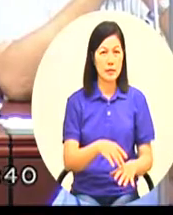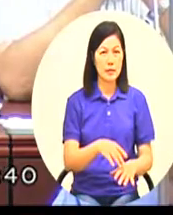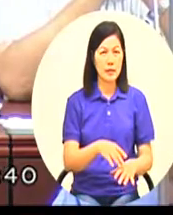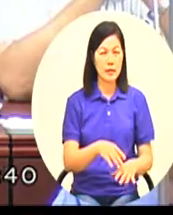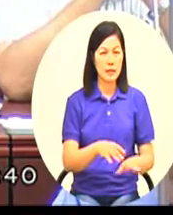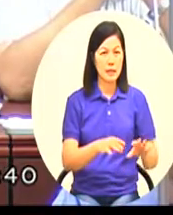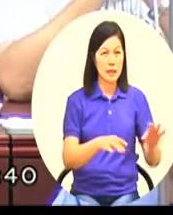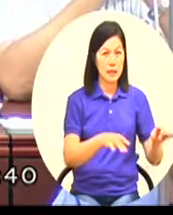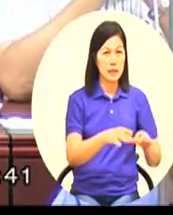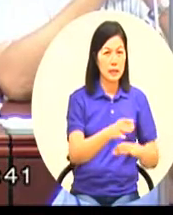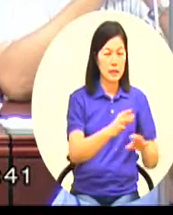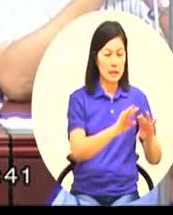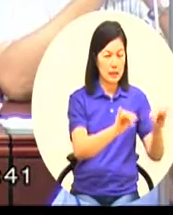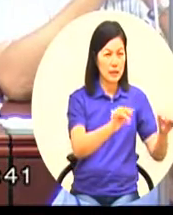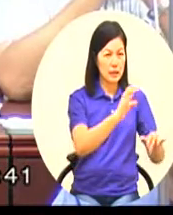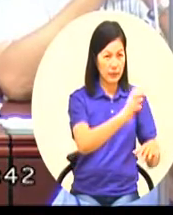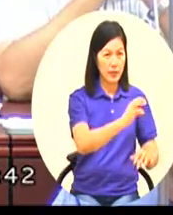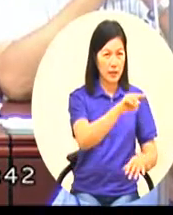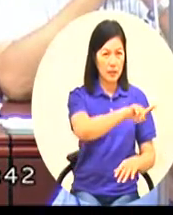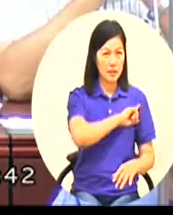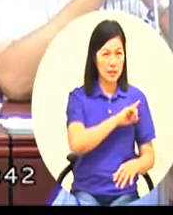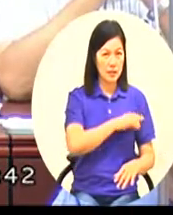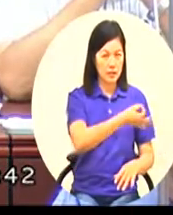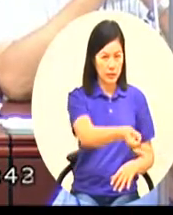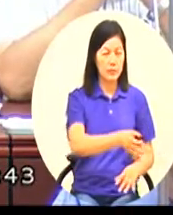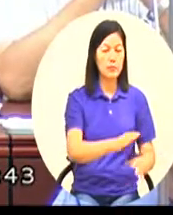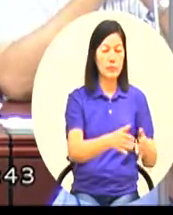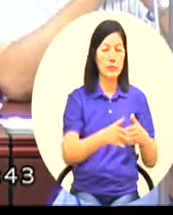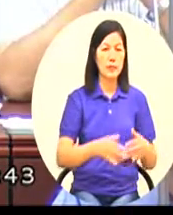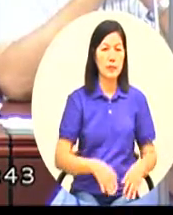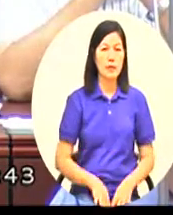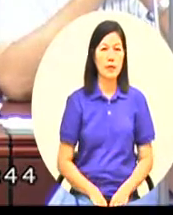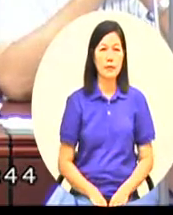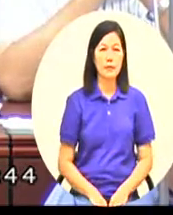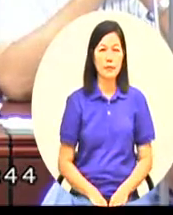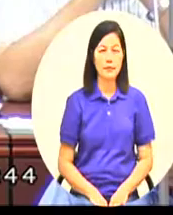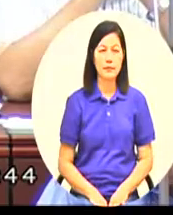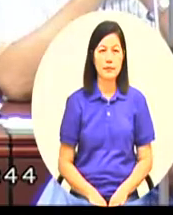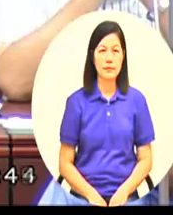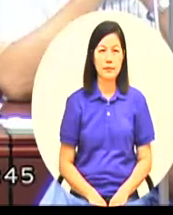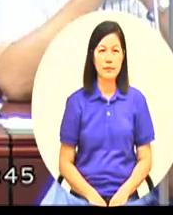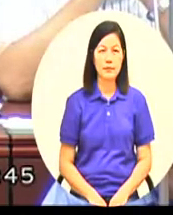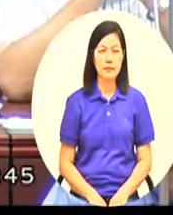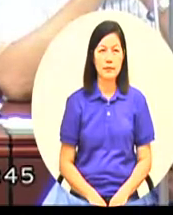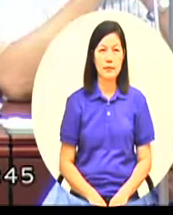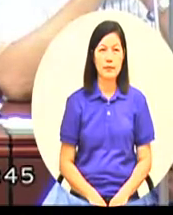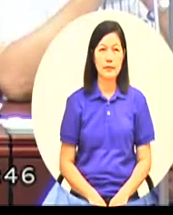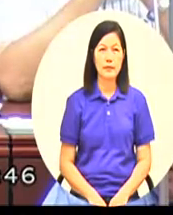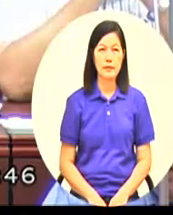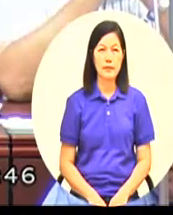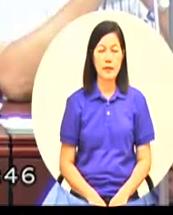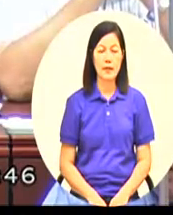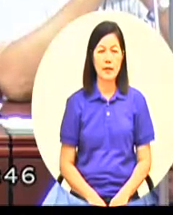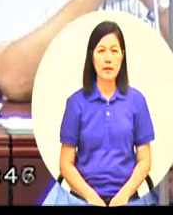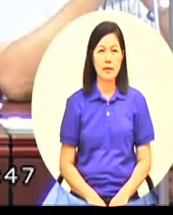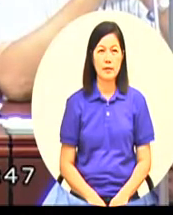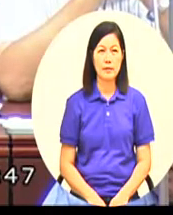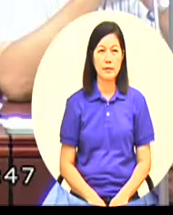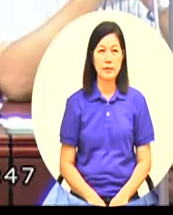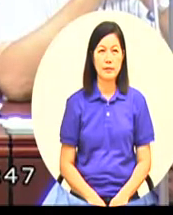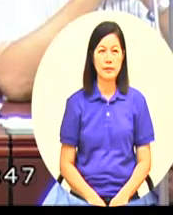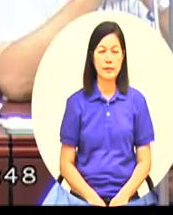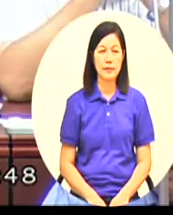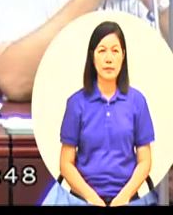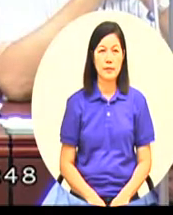方要买单 了，懂没？懂没？ 所以，当然回到这中区厂的这个部分来说哈。我这个部分，我们局